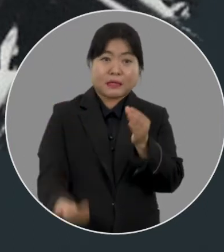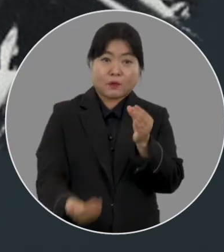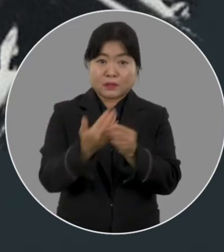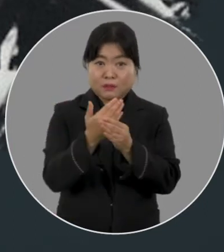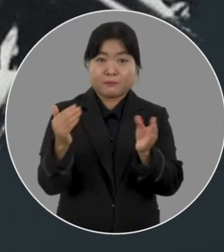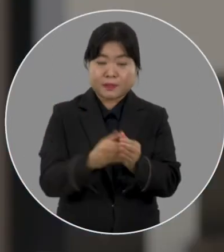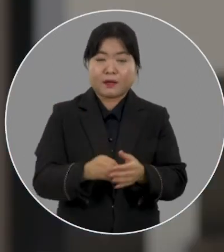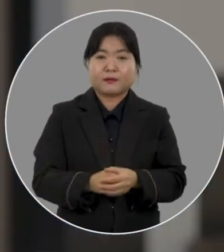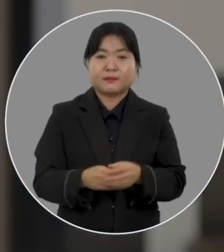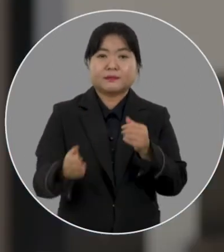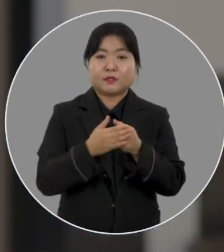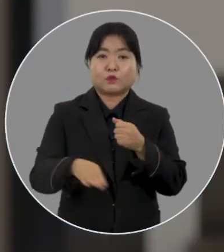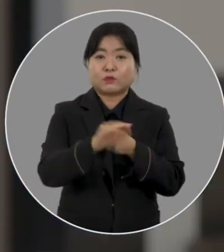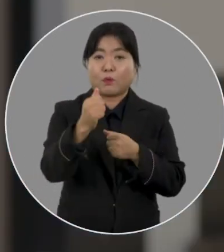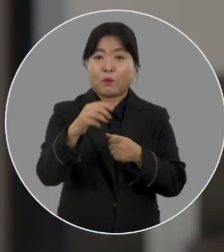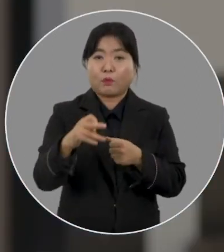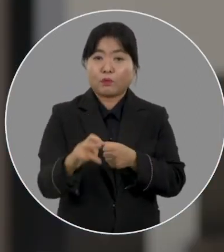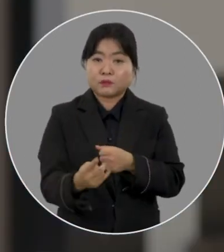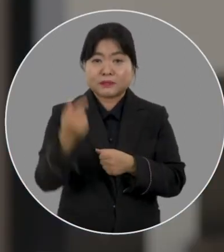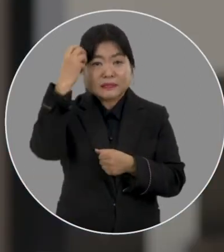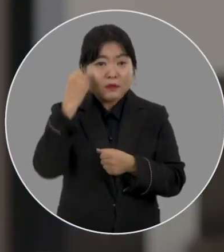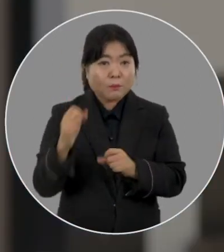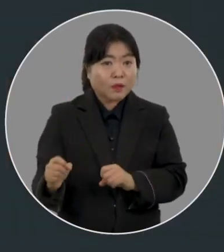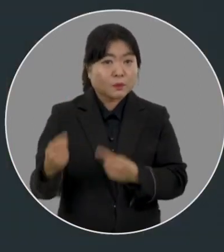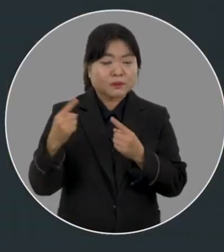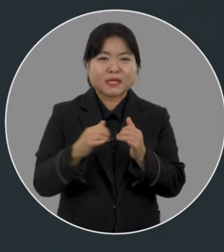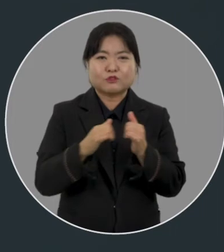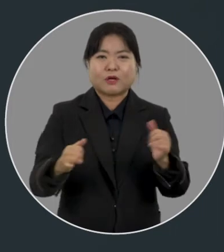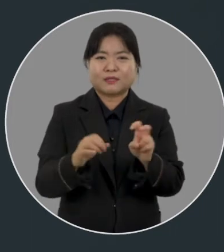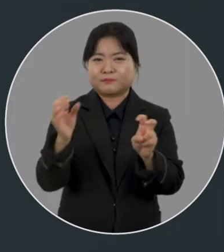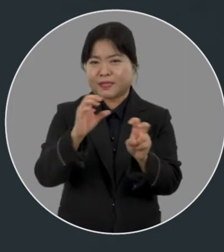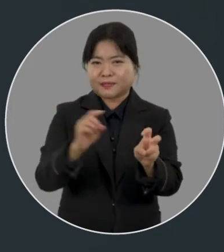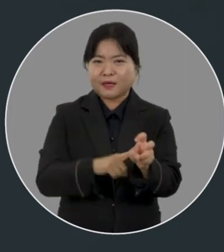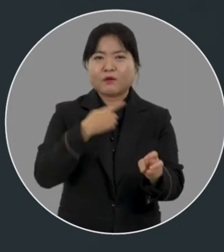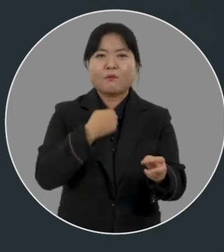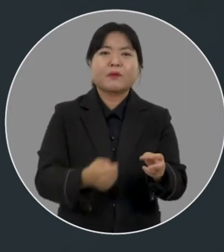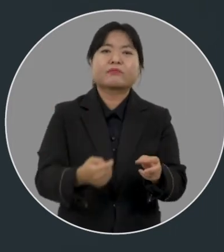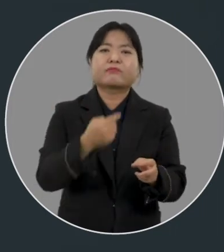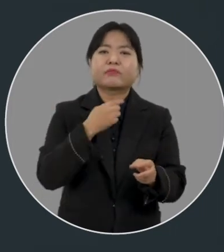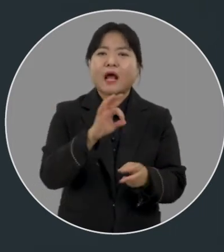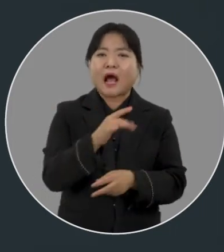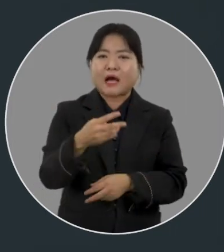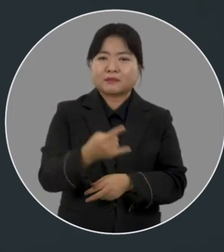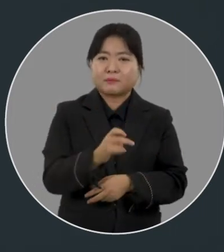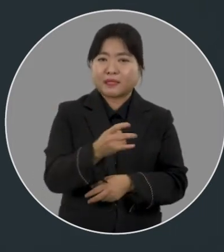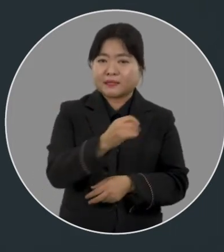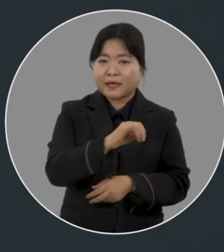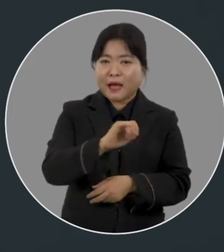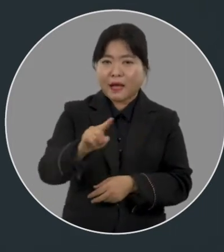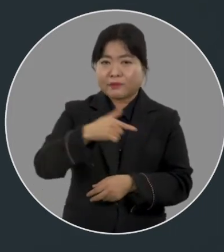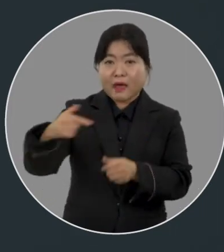대사건이 일어납니다. 그래서 우리가 홀로코스트를 기억함과 동시에 인류가 20세기에 경험했던 아르메니아